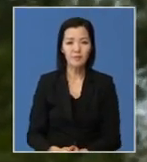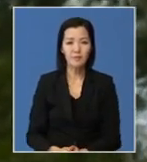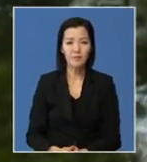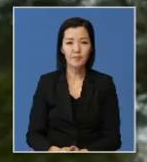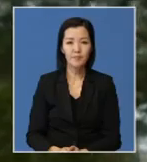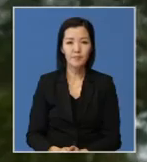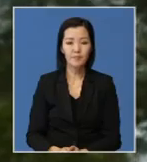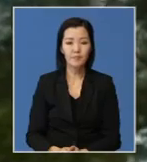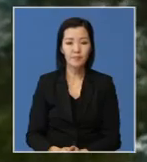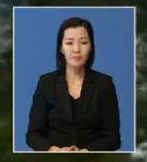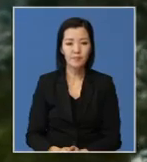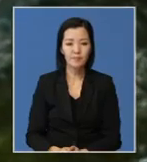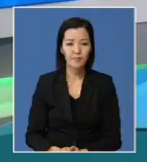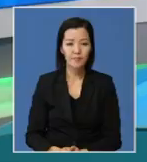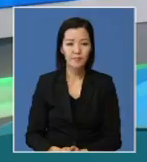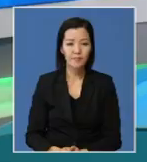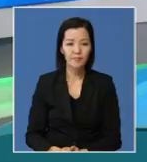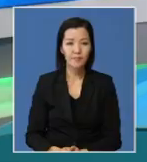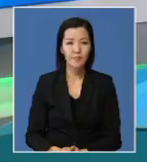телеарнасы.